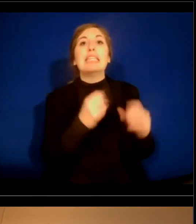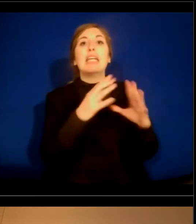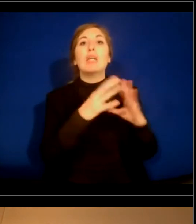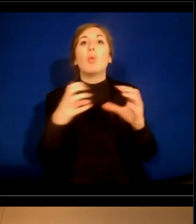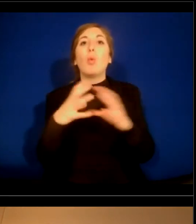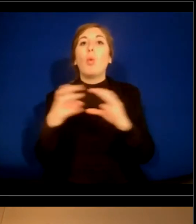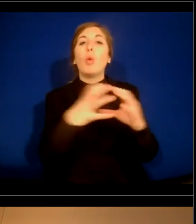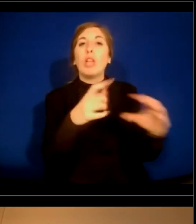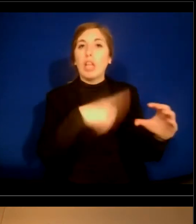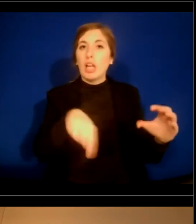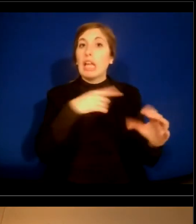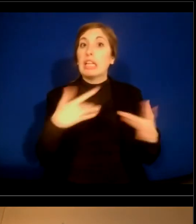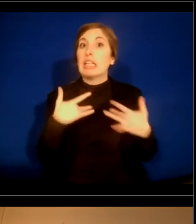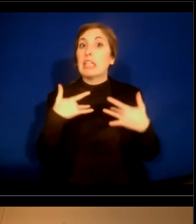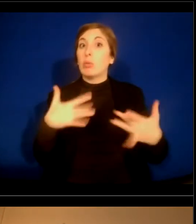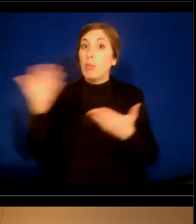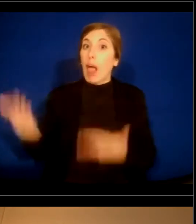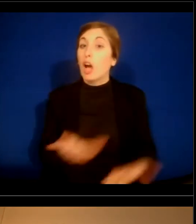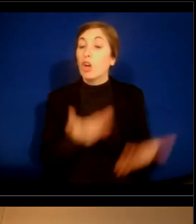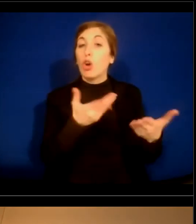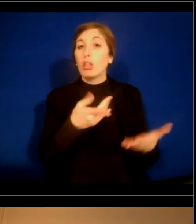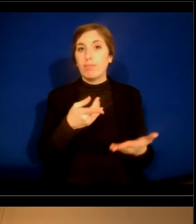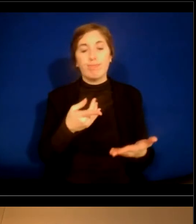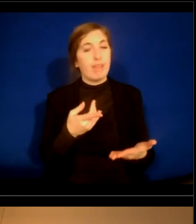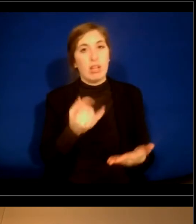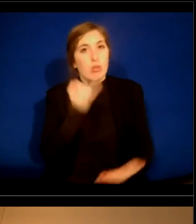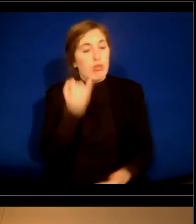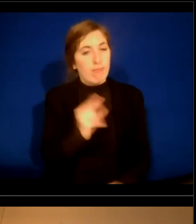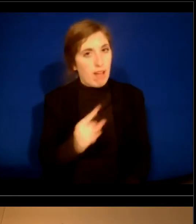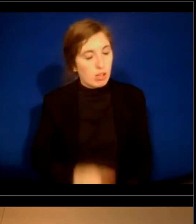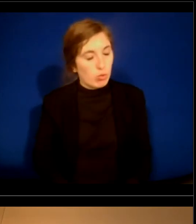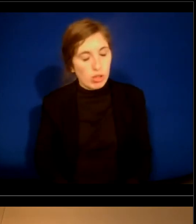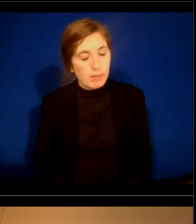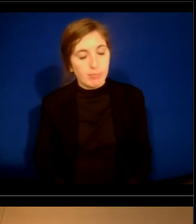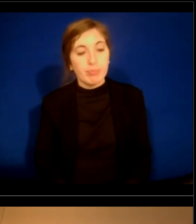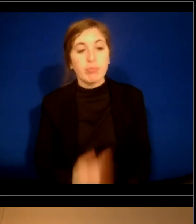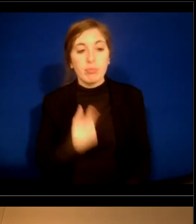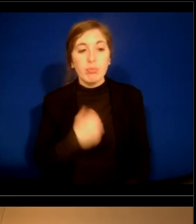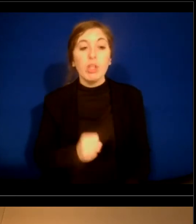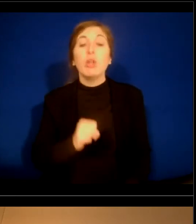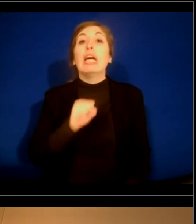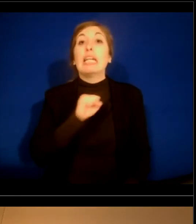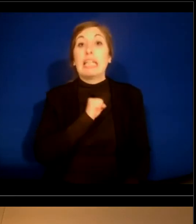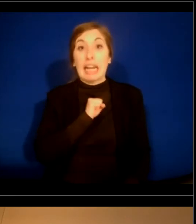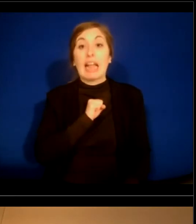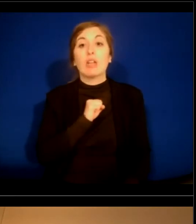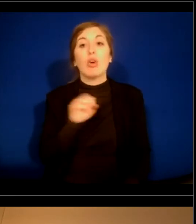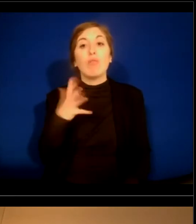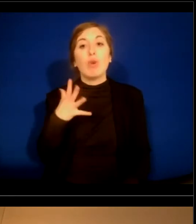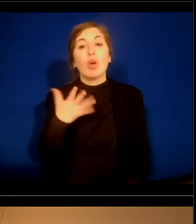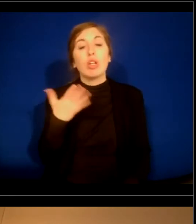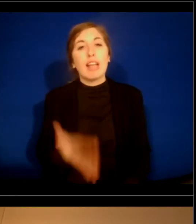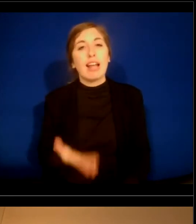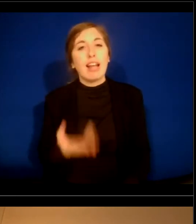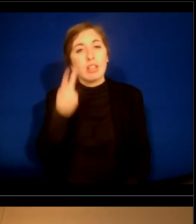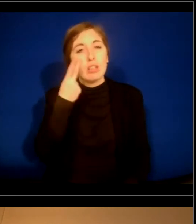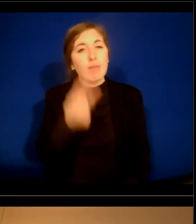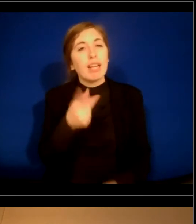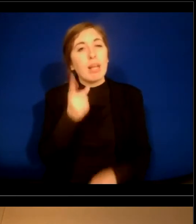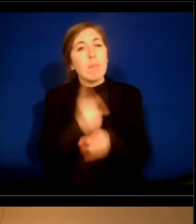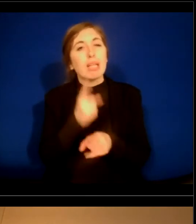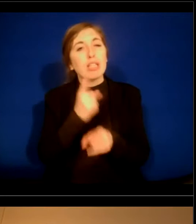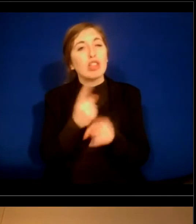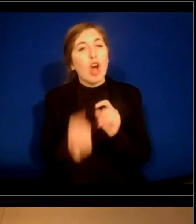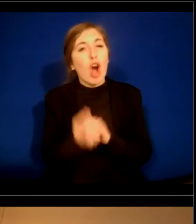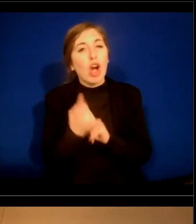ad accoglierli. Ecco. Quindi credo che si stiano cominciando a evidenziare anche dei bisogni, oltre a